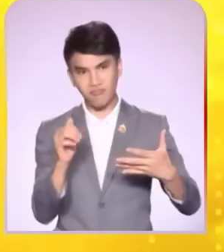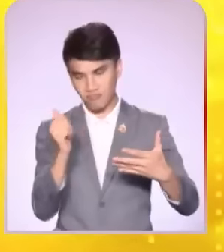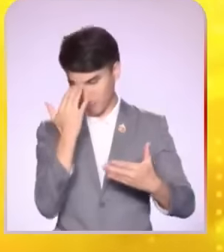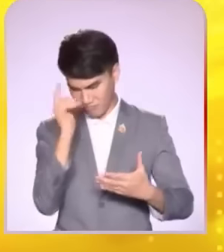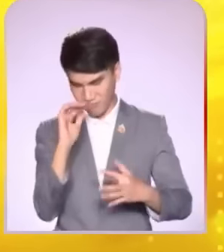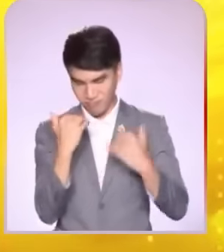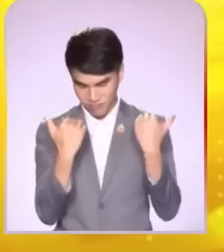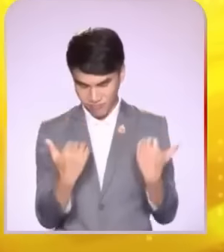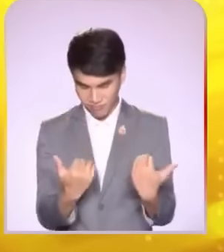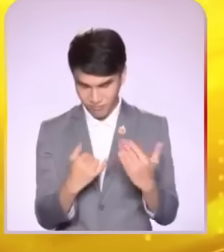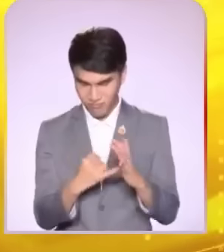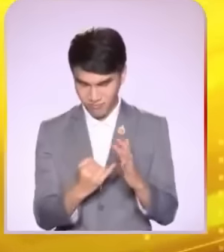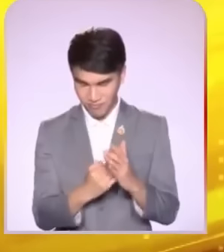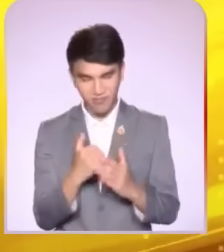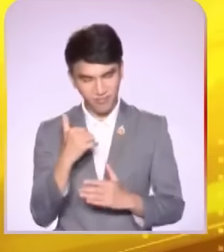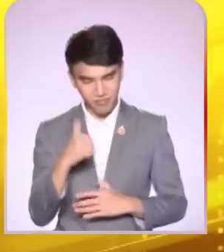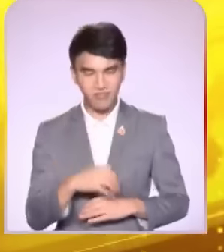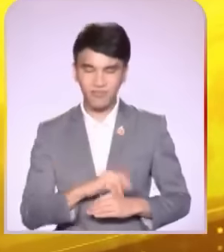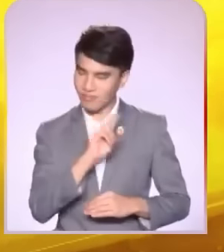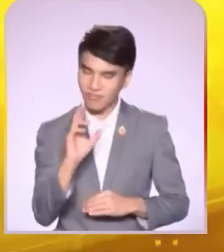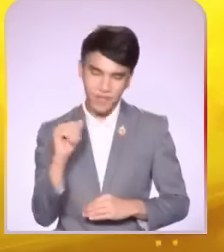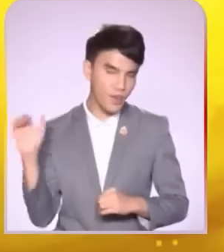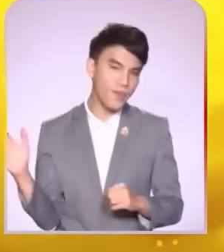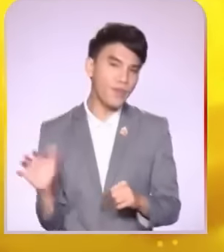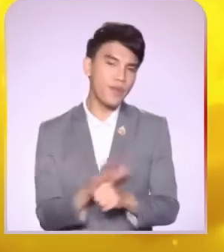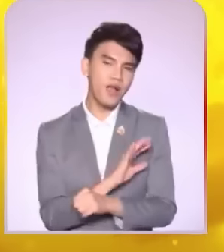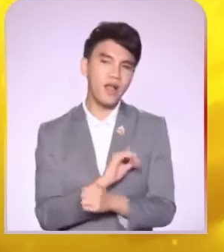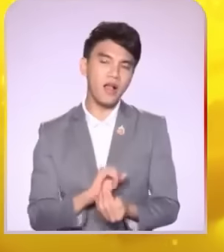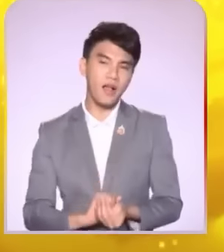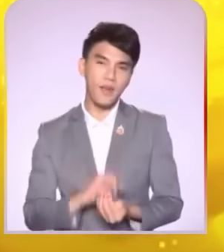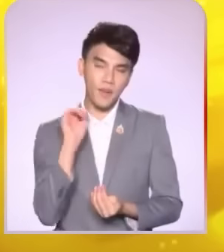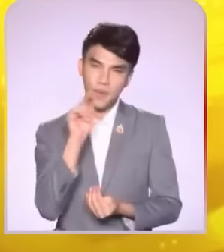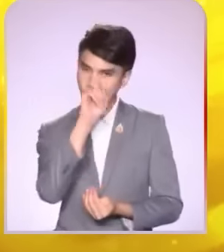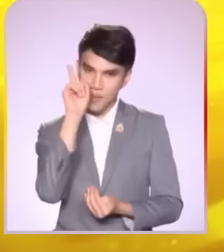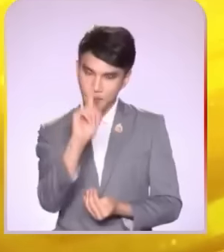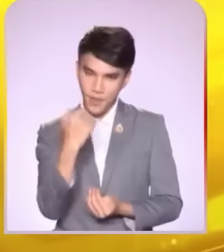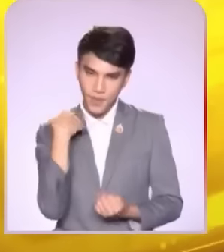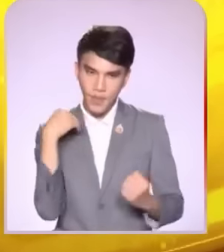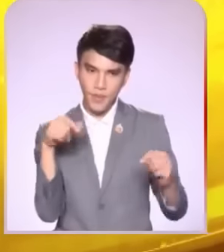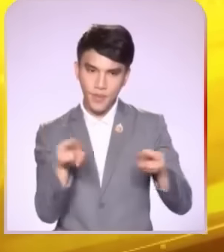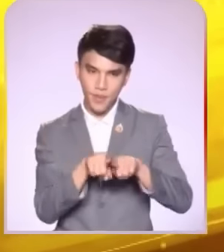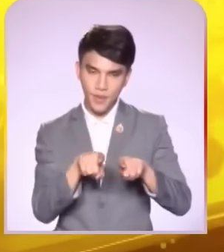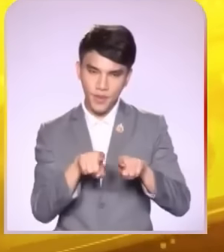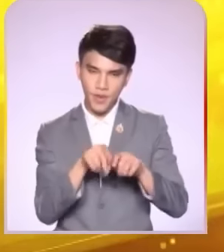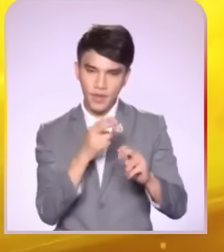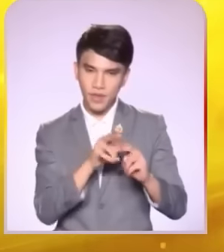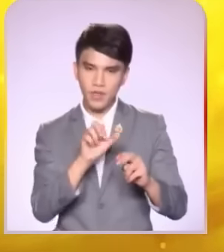ไหมเพราะว่าเนี่ยคือมันสะดวกสบายแล้วก็ได้ใช้กันอย่างทั่วถึงก็มีคำถามนี้ไปถึงทางด้านของคุณ